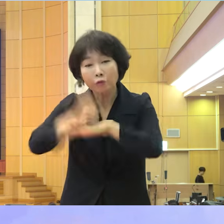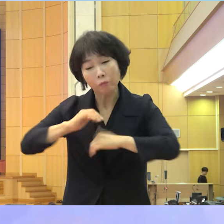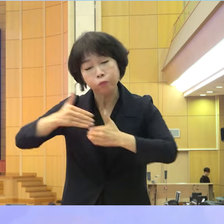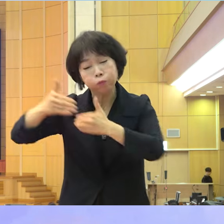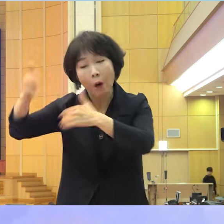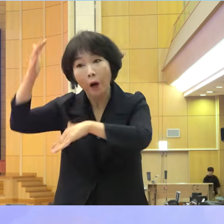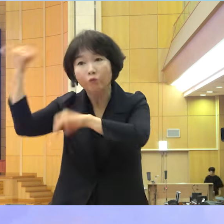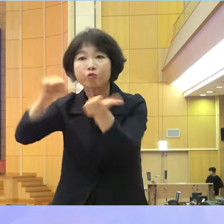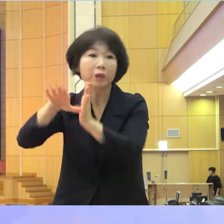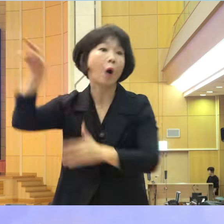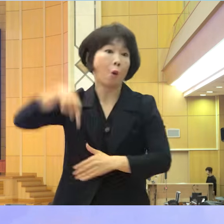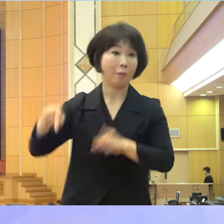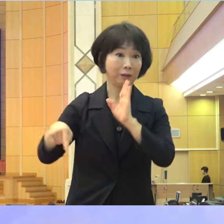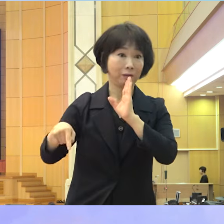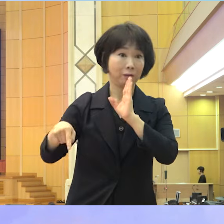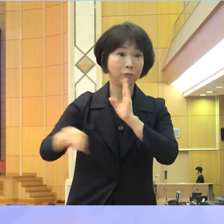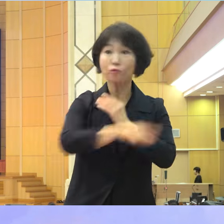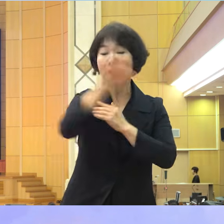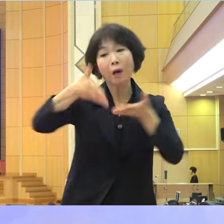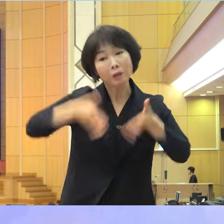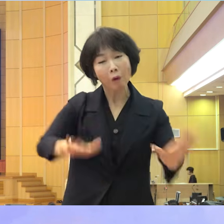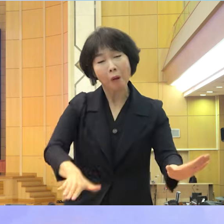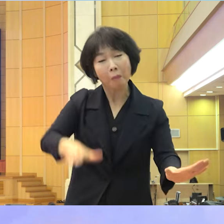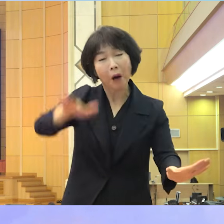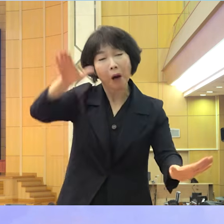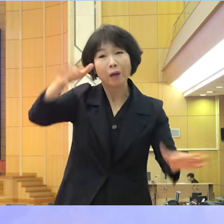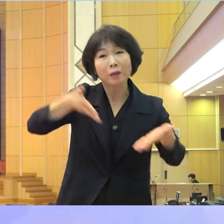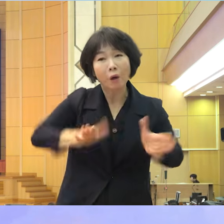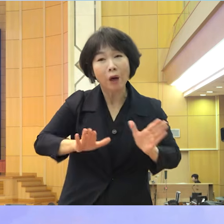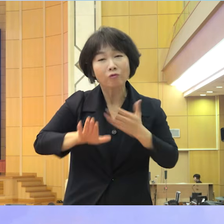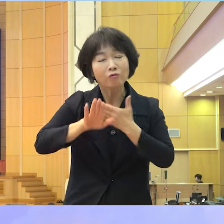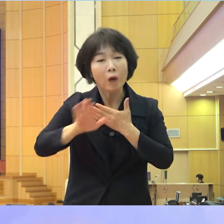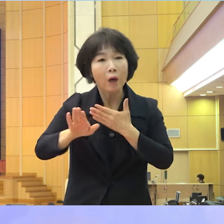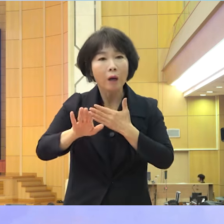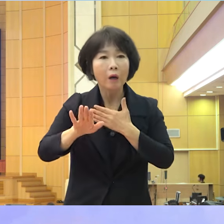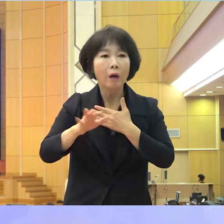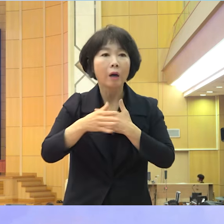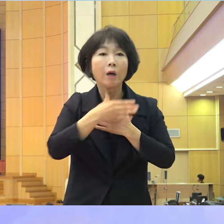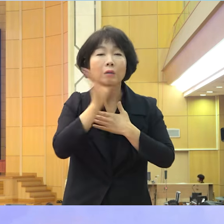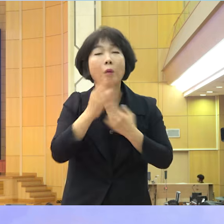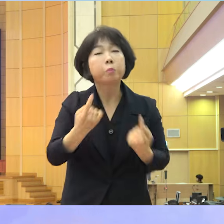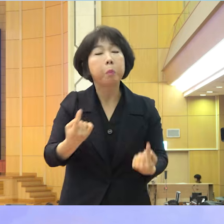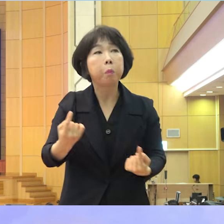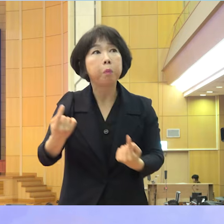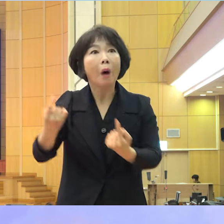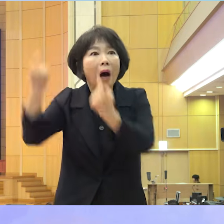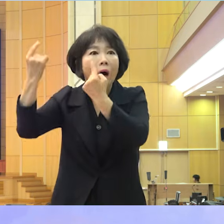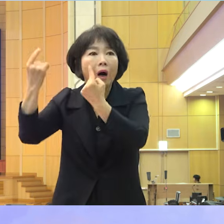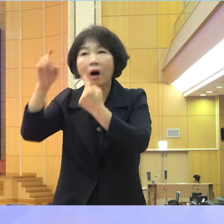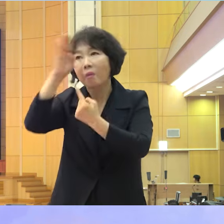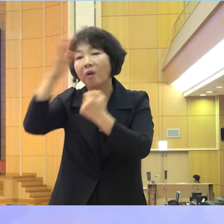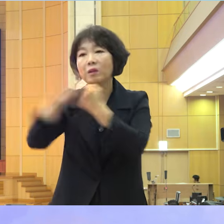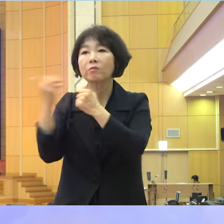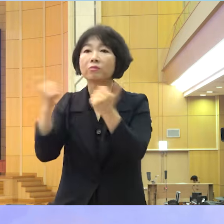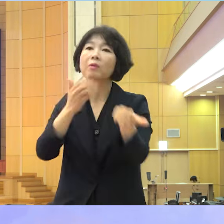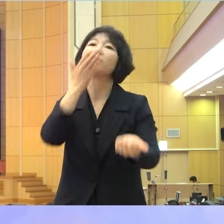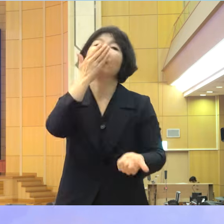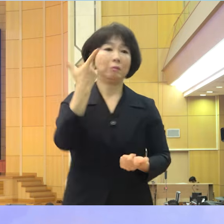것처럼 태어나서 생로병사, 늙어 병들어 죽지요.